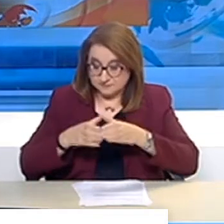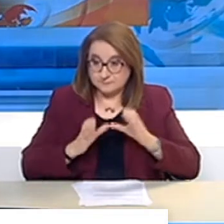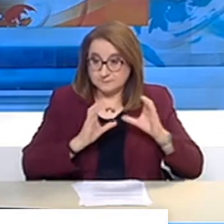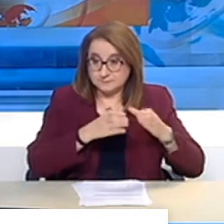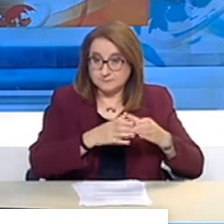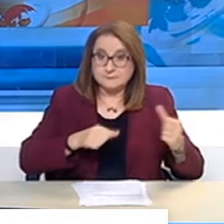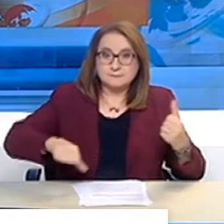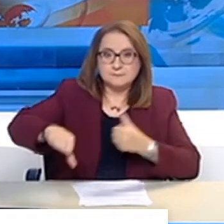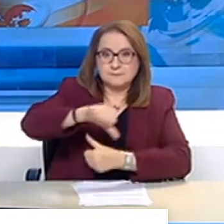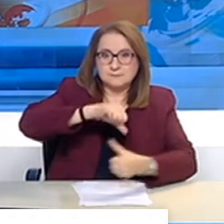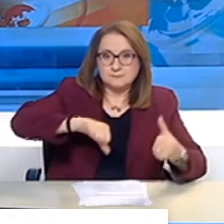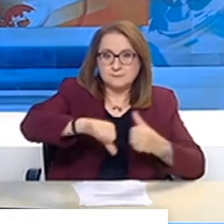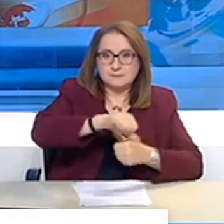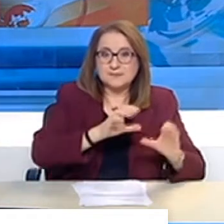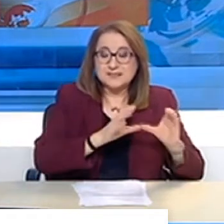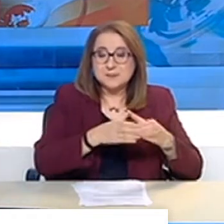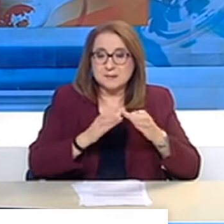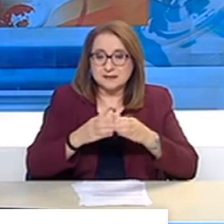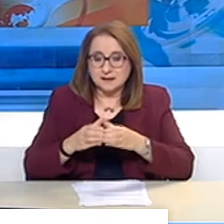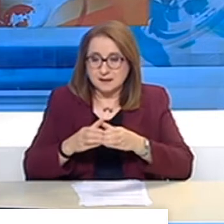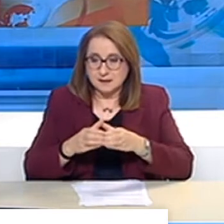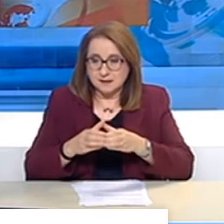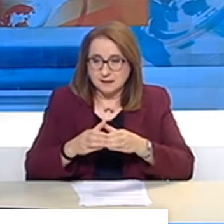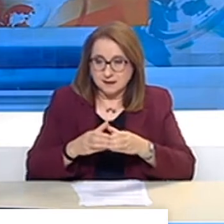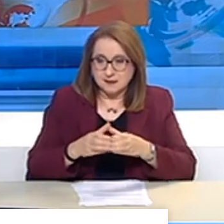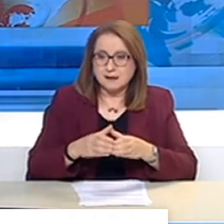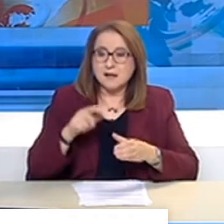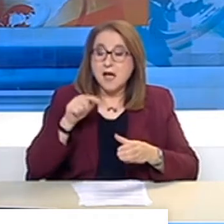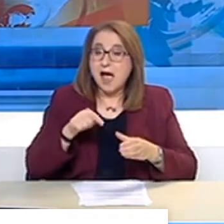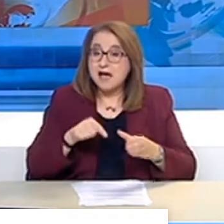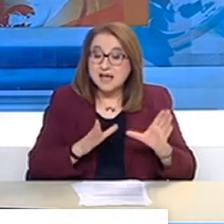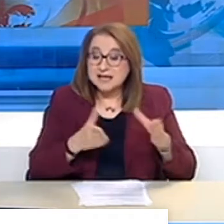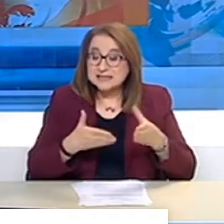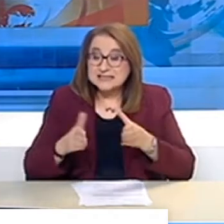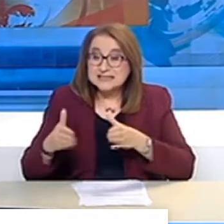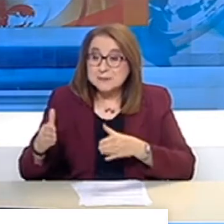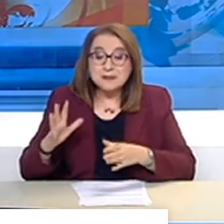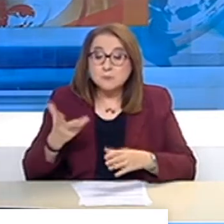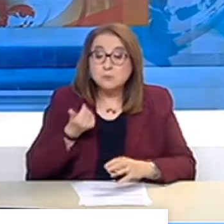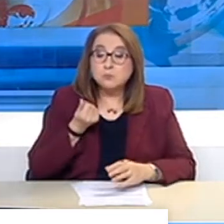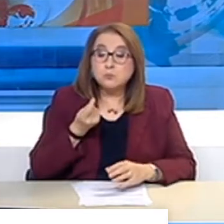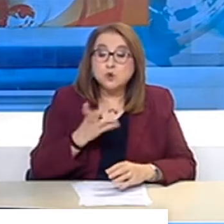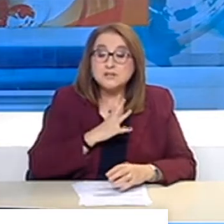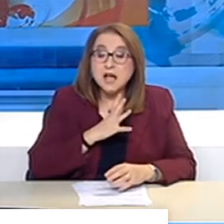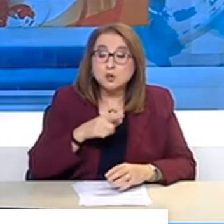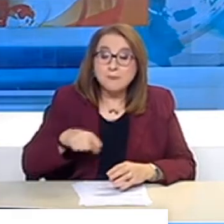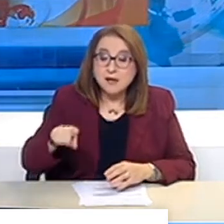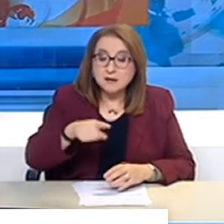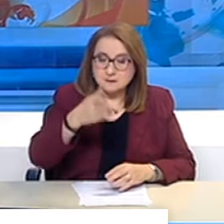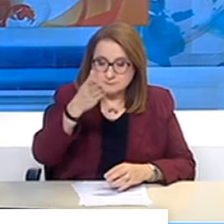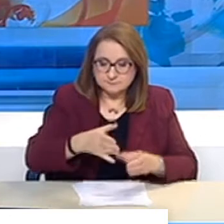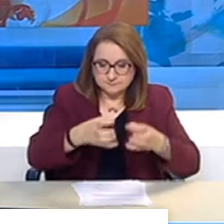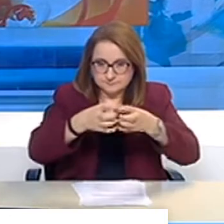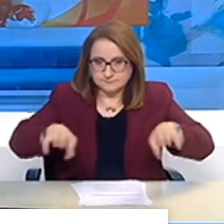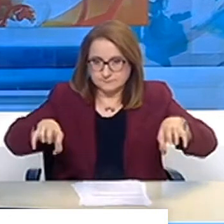σε εκπεριτροπής υποτμήματα. Εκπεριτροπής υποτμήματα τα οποία θα προκύψουν από τη διαίρεση του τμήματος στα δύο. Με